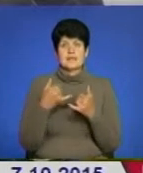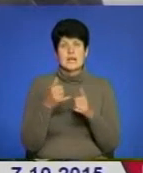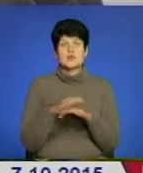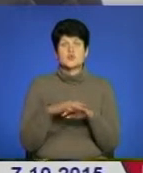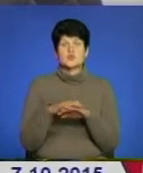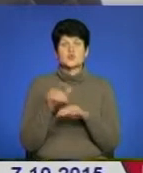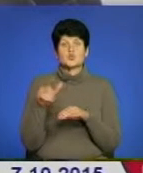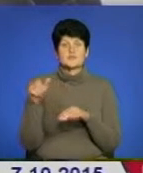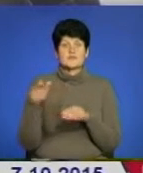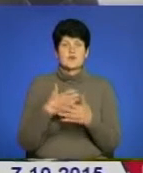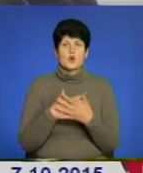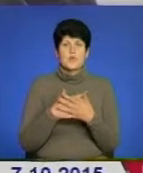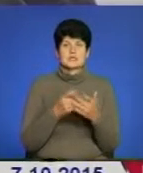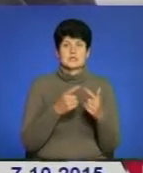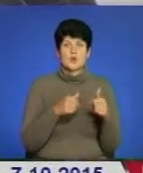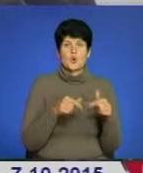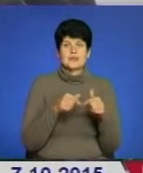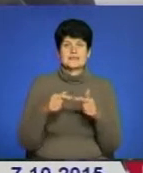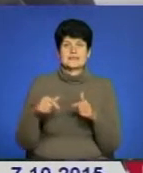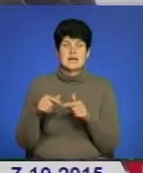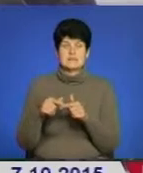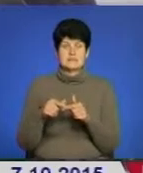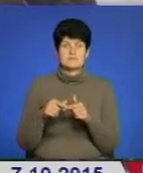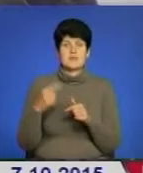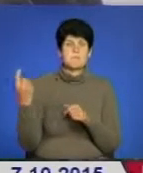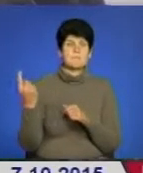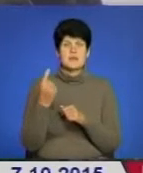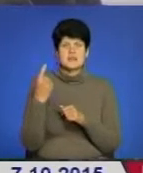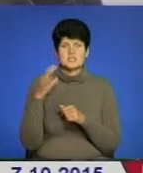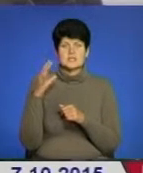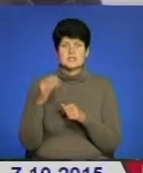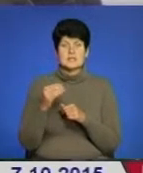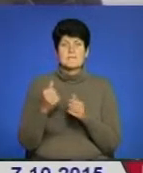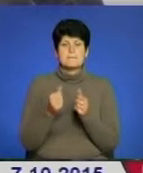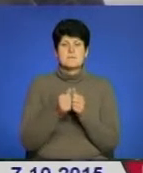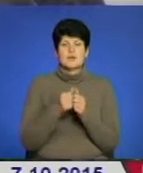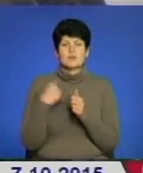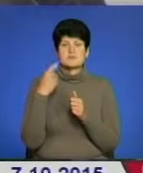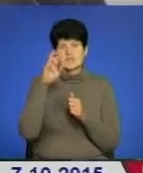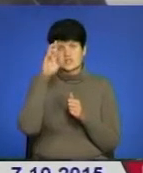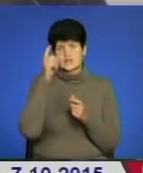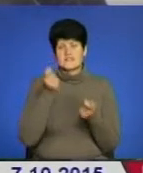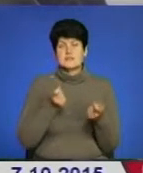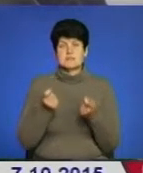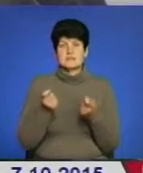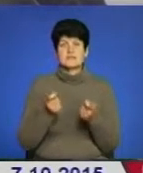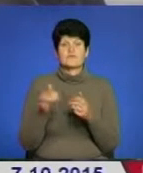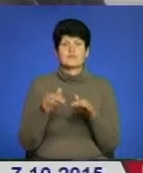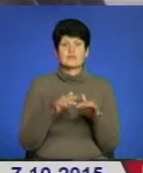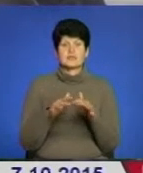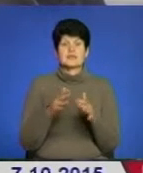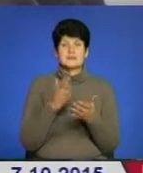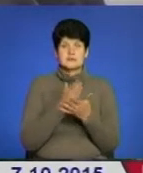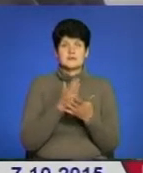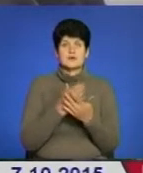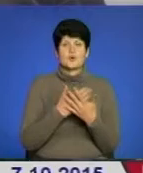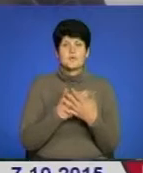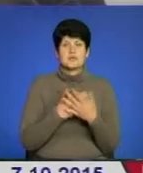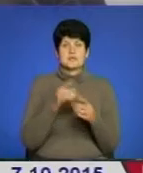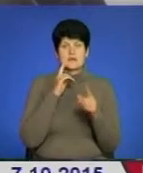суспільства, для громадських організацій. Перш за все, при обласній державній адміністрації діє громадська рада, працює,